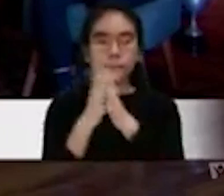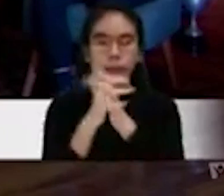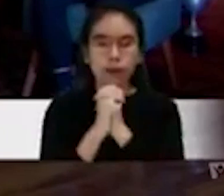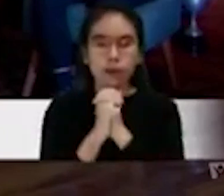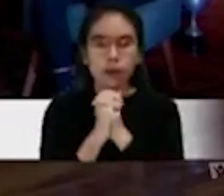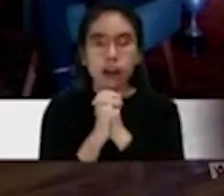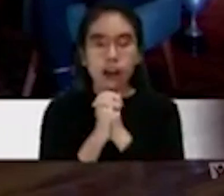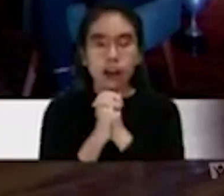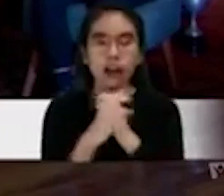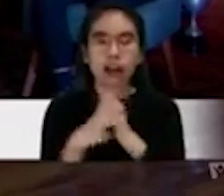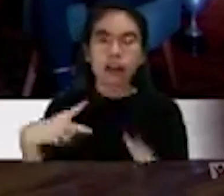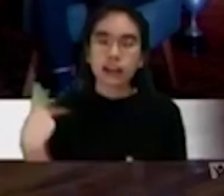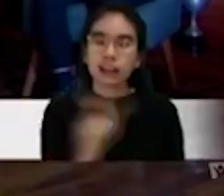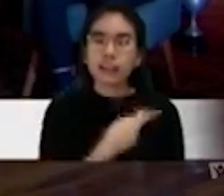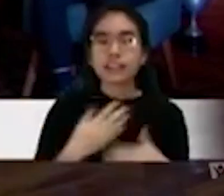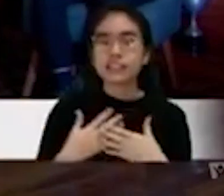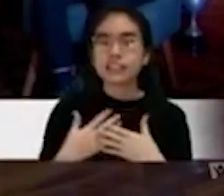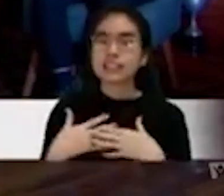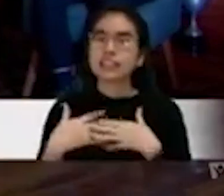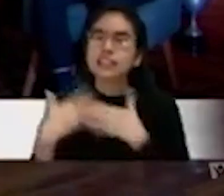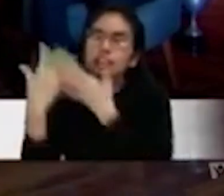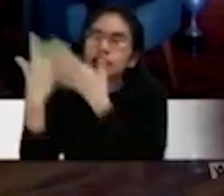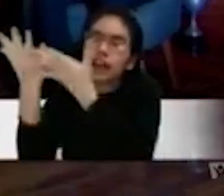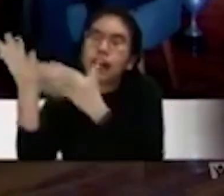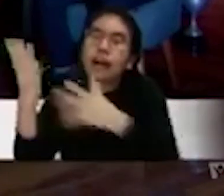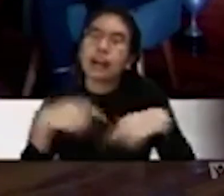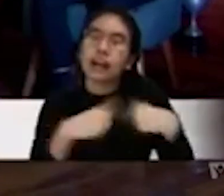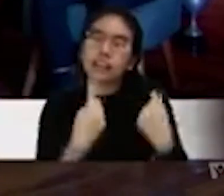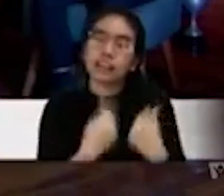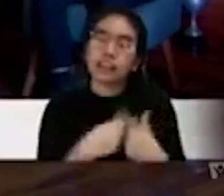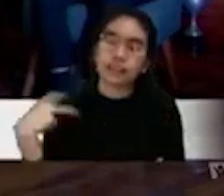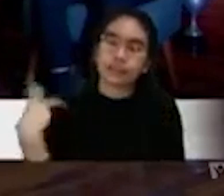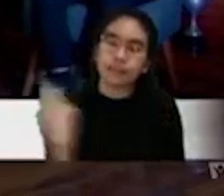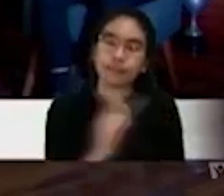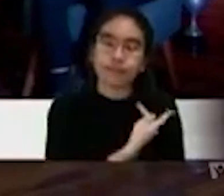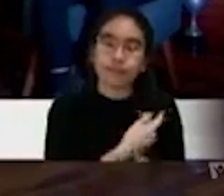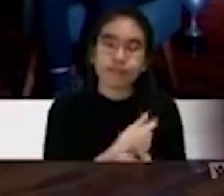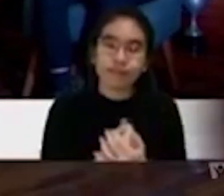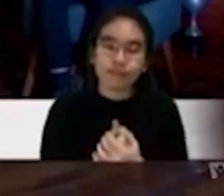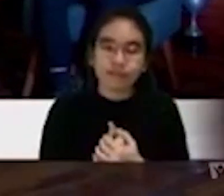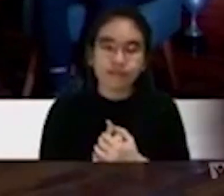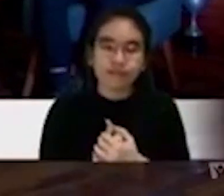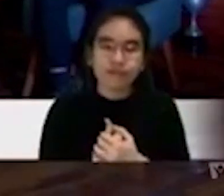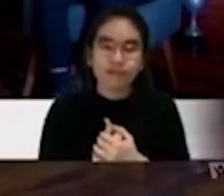kita untuk bersatu di dalam doa. Mari kita menyanyi lagu yang akan kita.